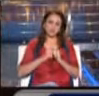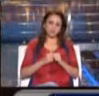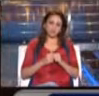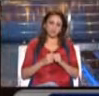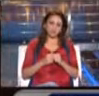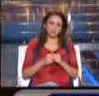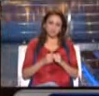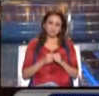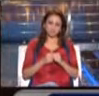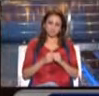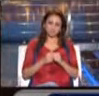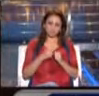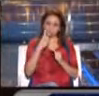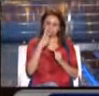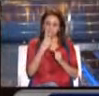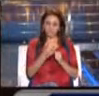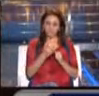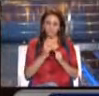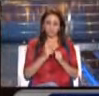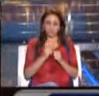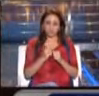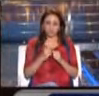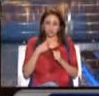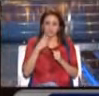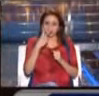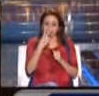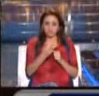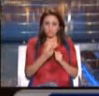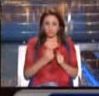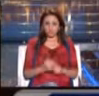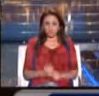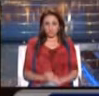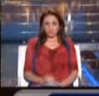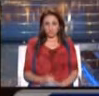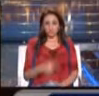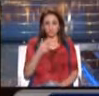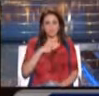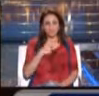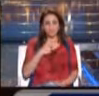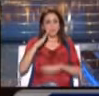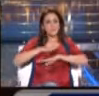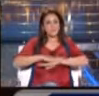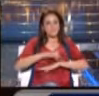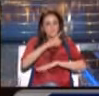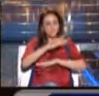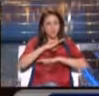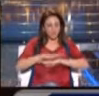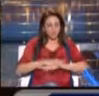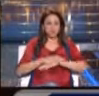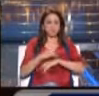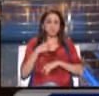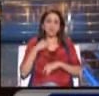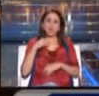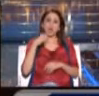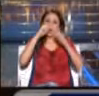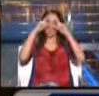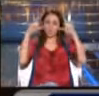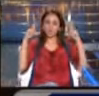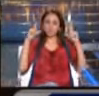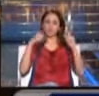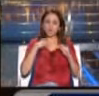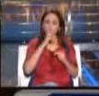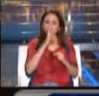انا شايف باختصار استاذ عمرو، بص انا يعني انا بحترمك جدا وبقدرك، عشان كده هوضح صراحه ما كنتش حابب اتكلم